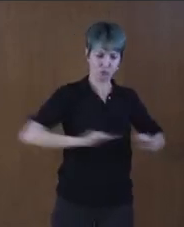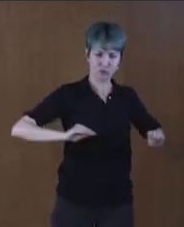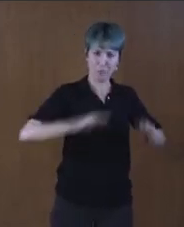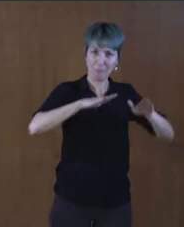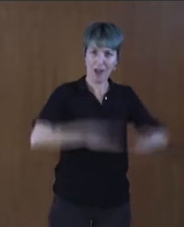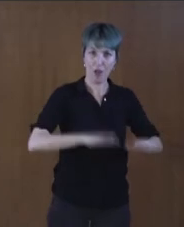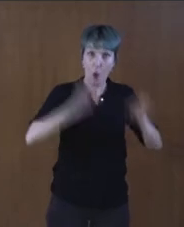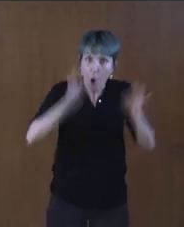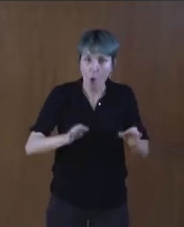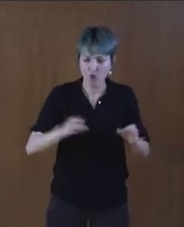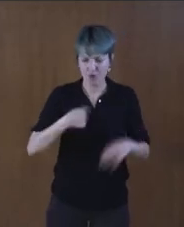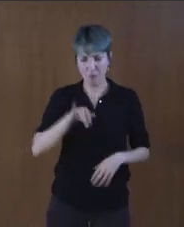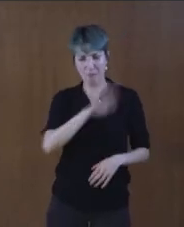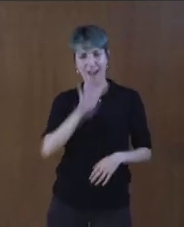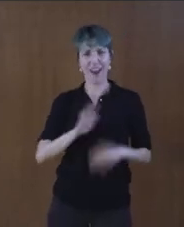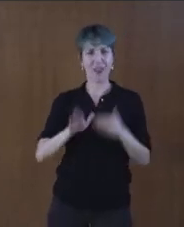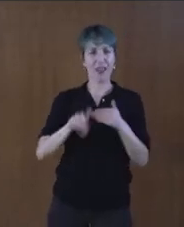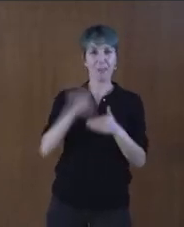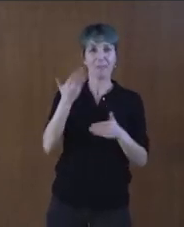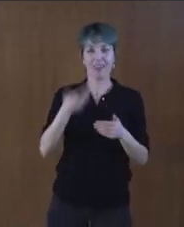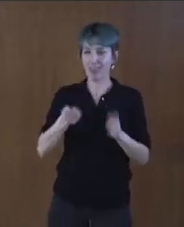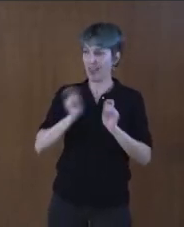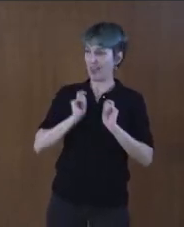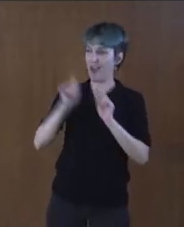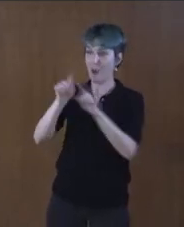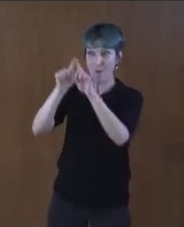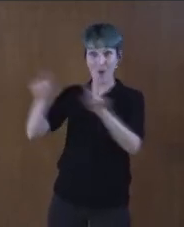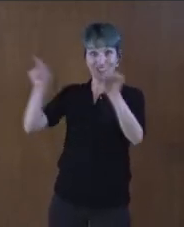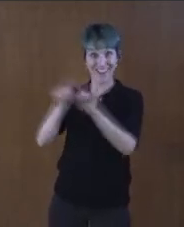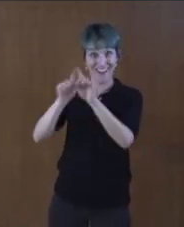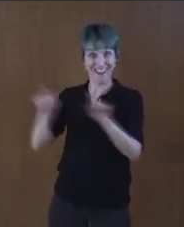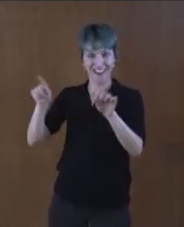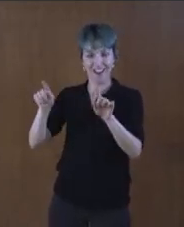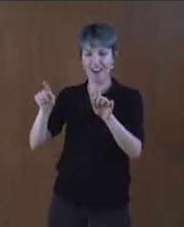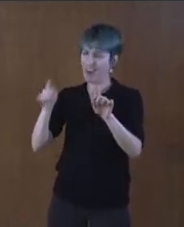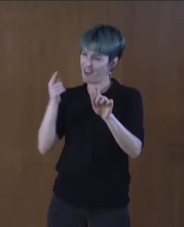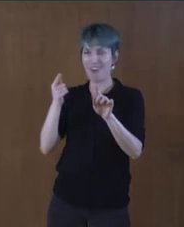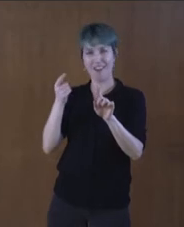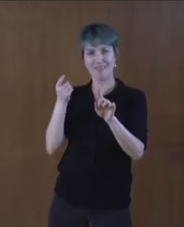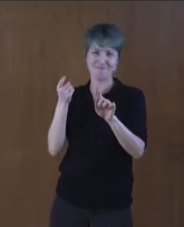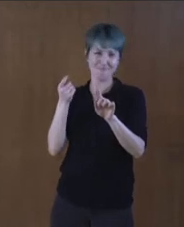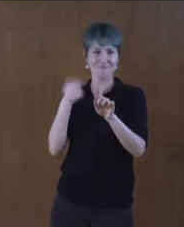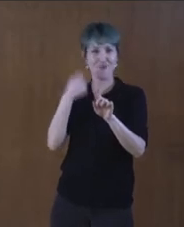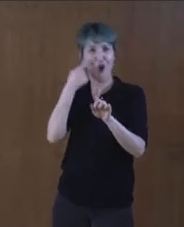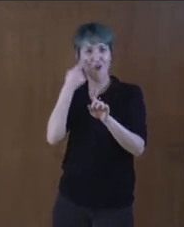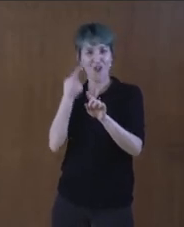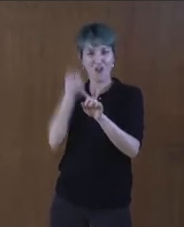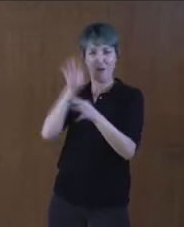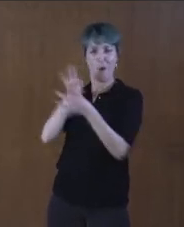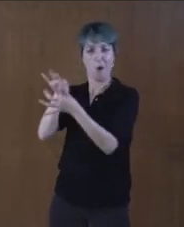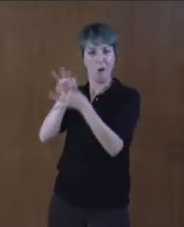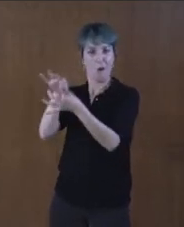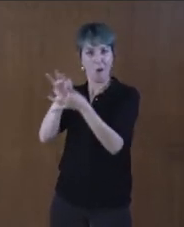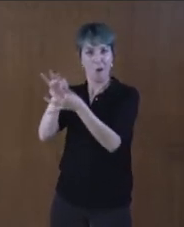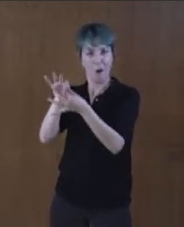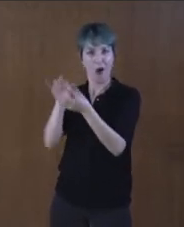que començava a trobar que el so de l'instrument m'era ja del tot familiar i estava